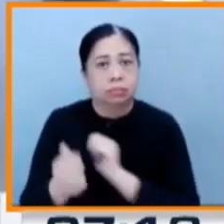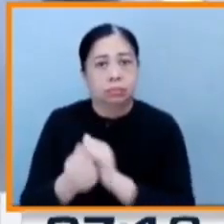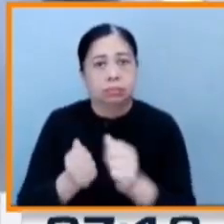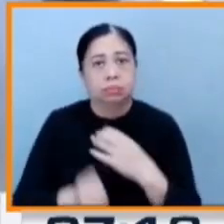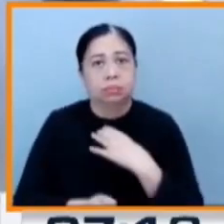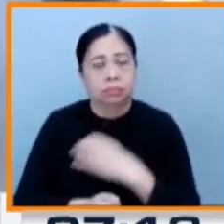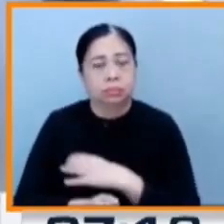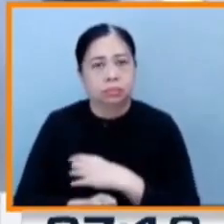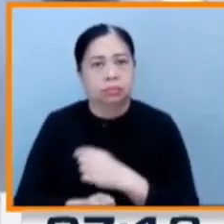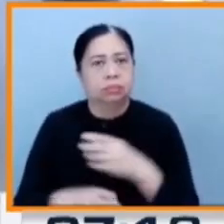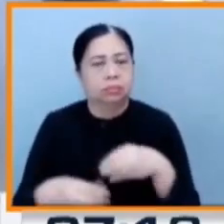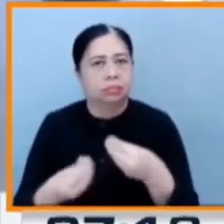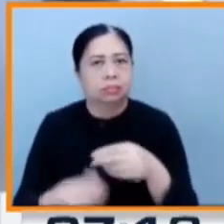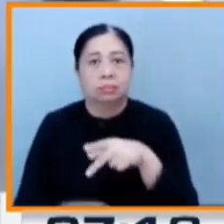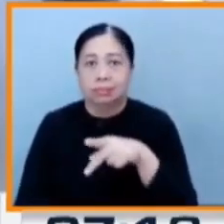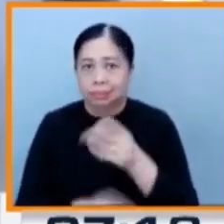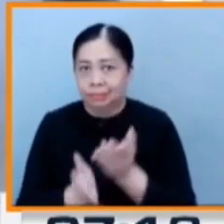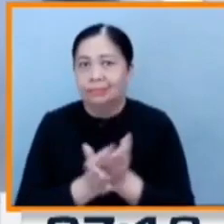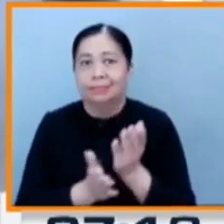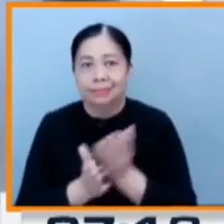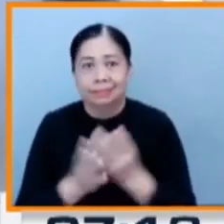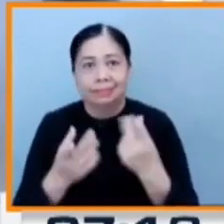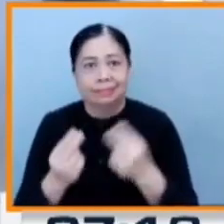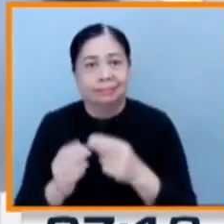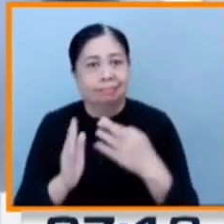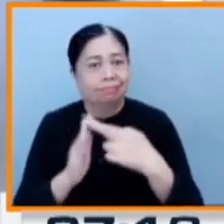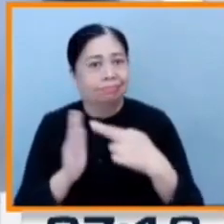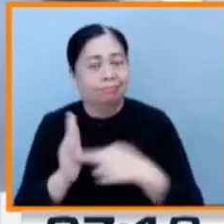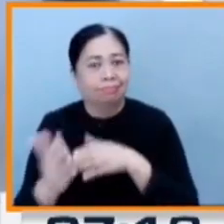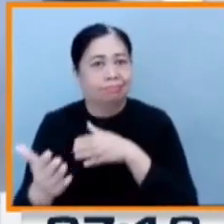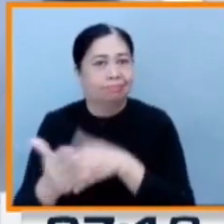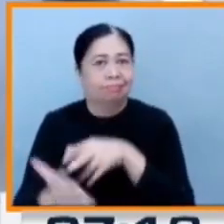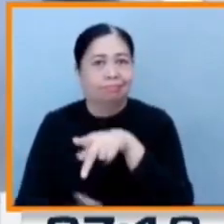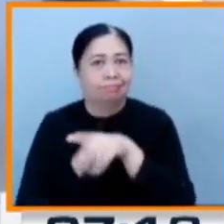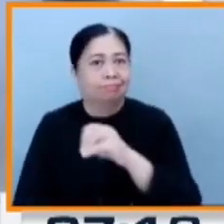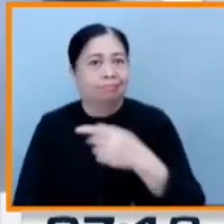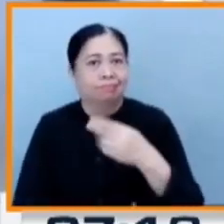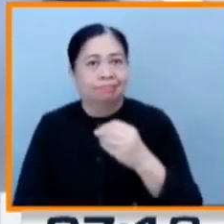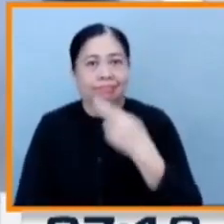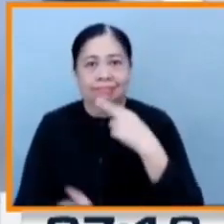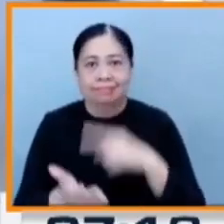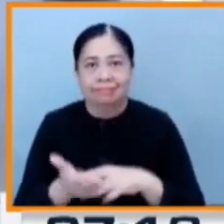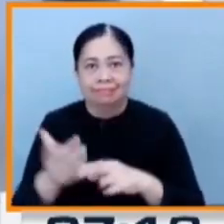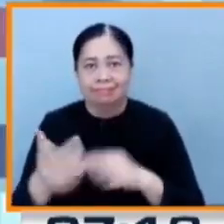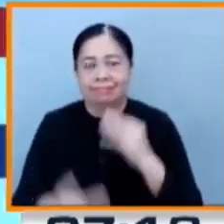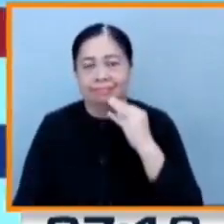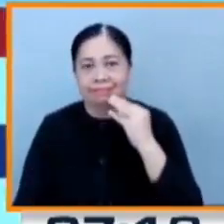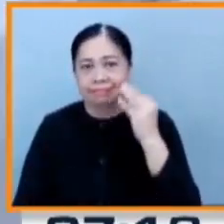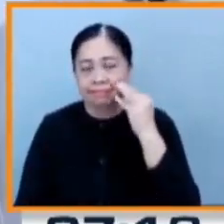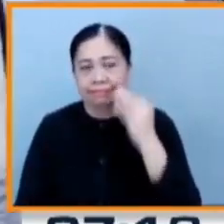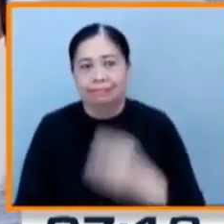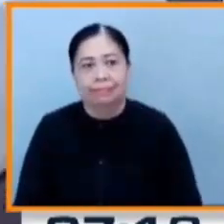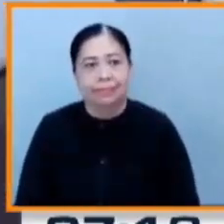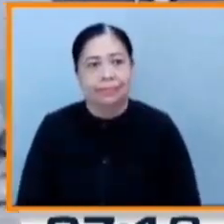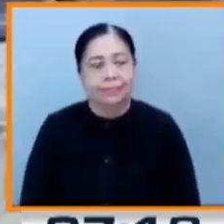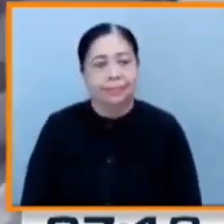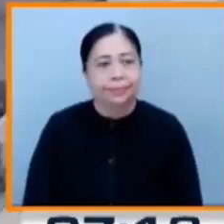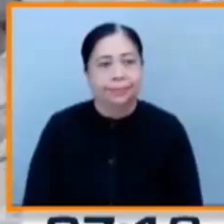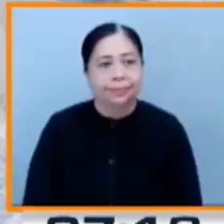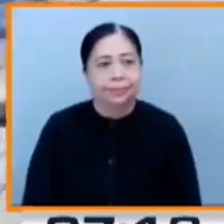ng Pasig City na magpatupad ng ordinansa laban sa mga POGO. May report si Melales Moras.